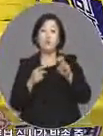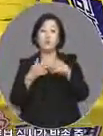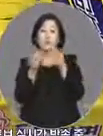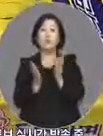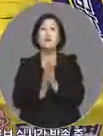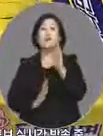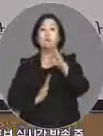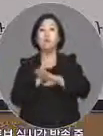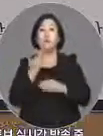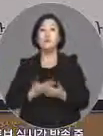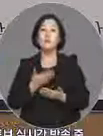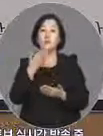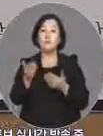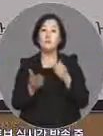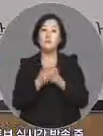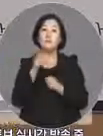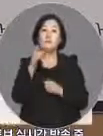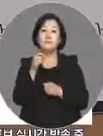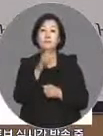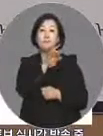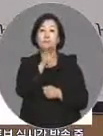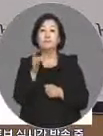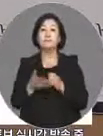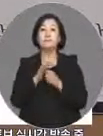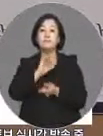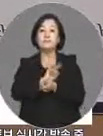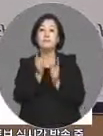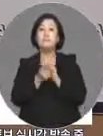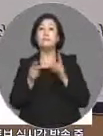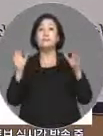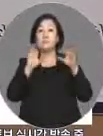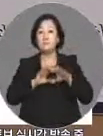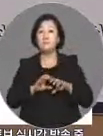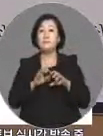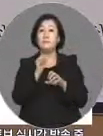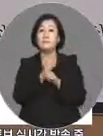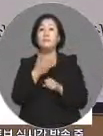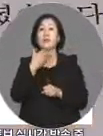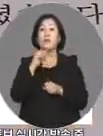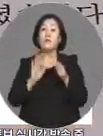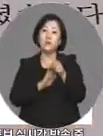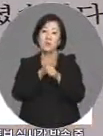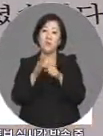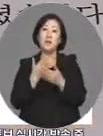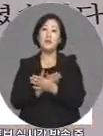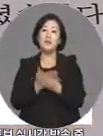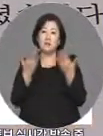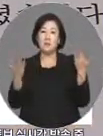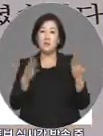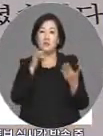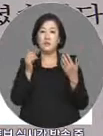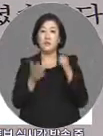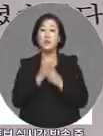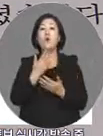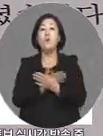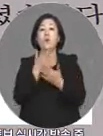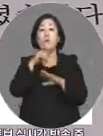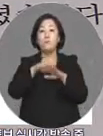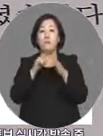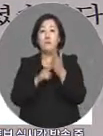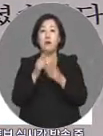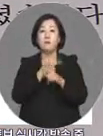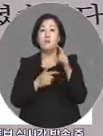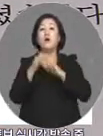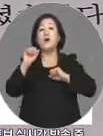있습니다. 작은 손길이 남들에게는 아주 큰 행복과 사랑을 전달할 수 있다는 거. 배품이 어떤 것인지